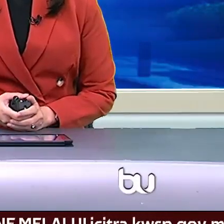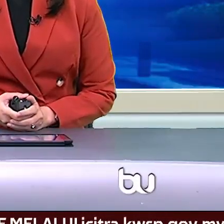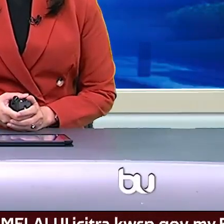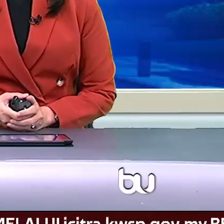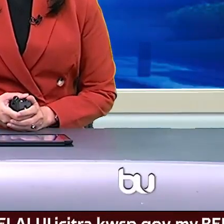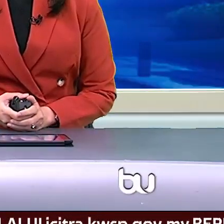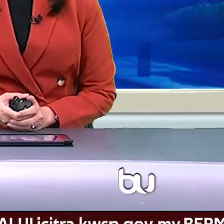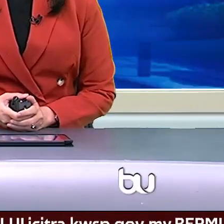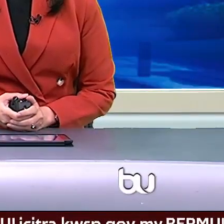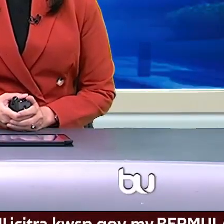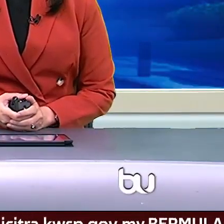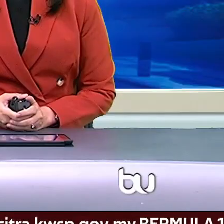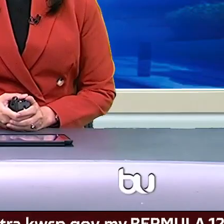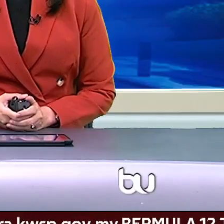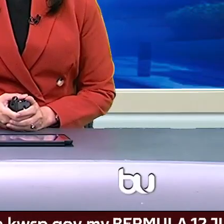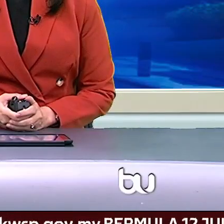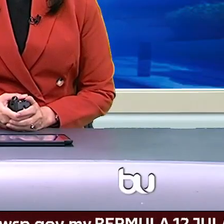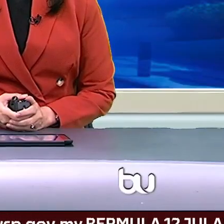ia diperkenan Al-Sultan Abdullah.